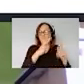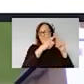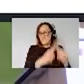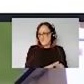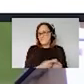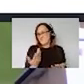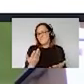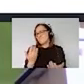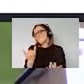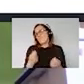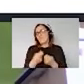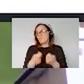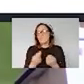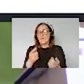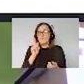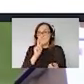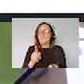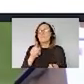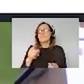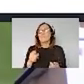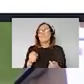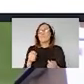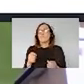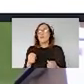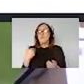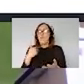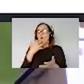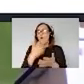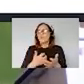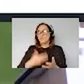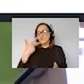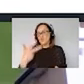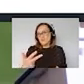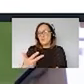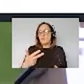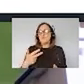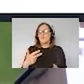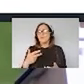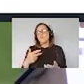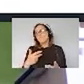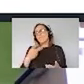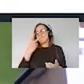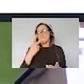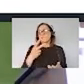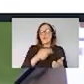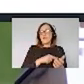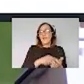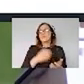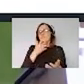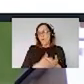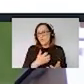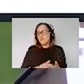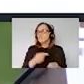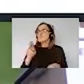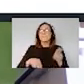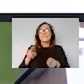razy i powiem Państwu, że trzy razy, przy czym dwa razy na spotkaniu z edukatorami i to dla zabawy tak naprawdę. W związku z czym to zależy